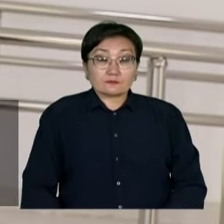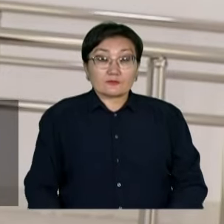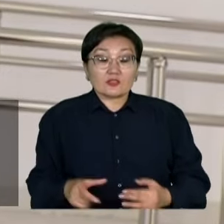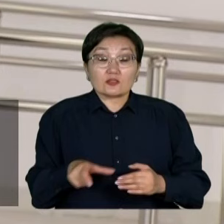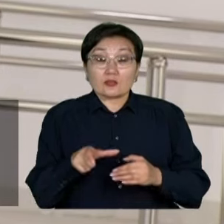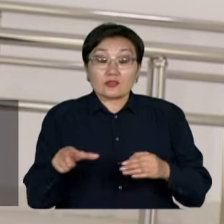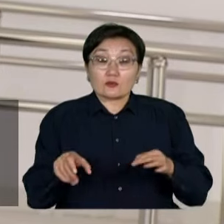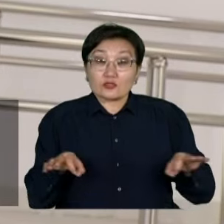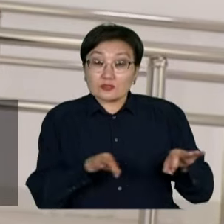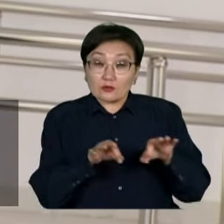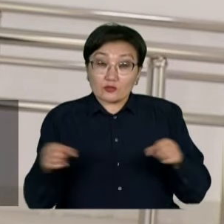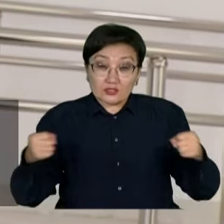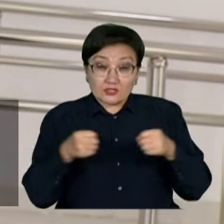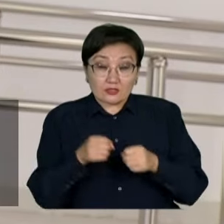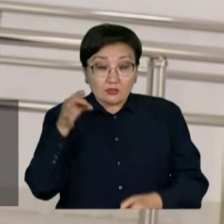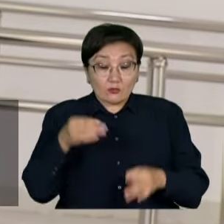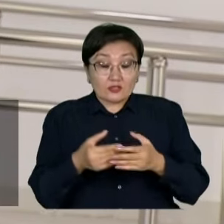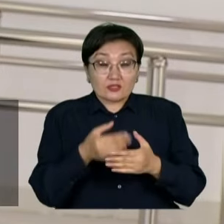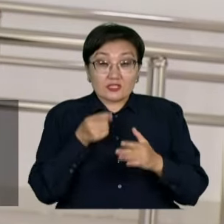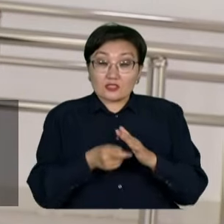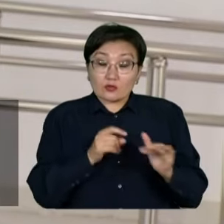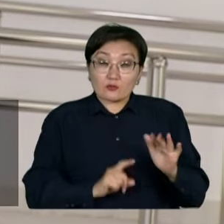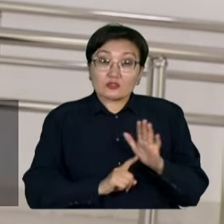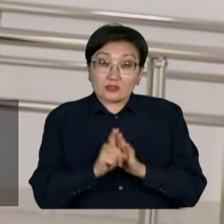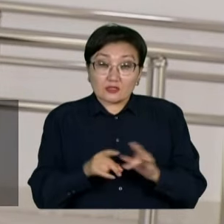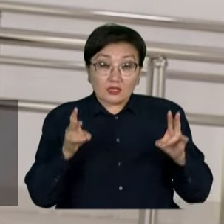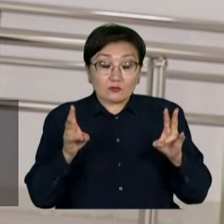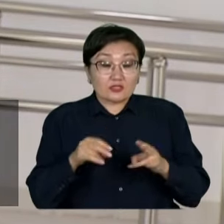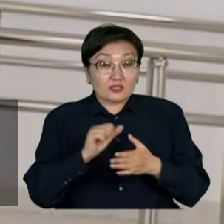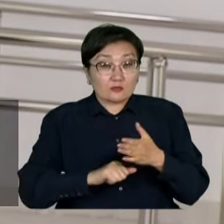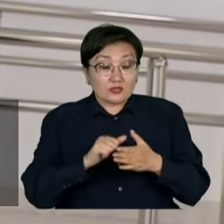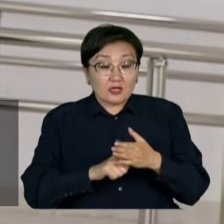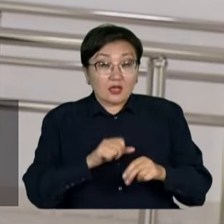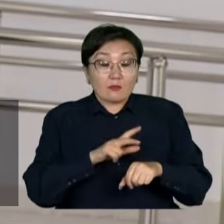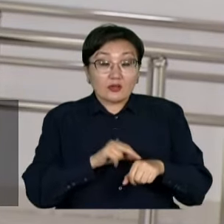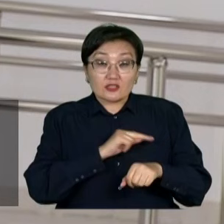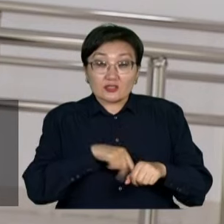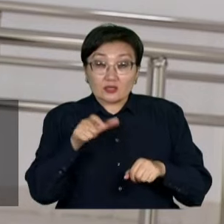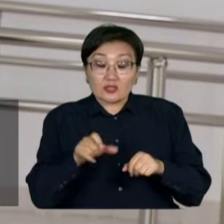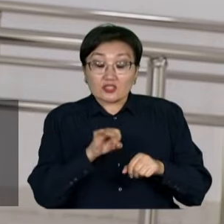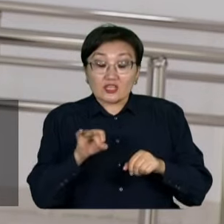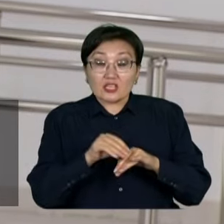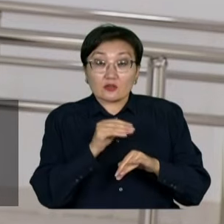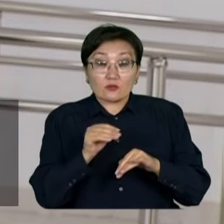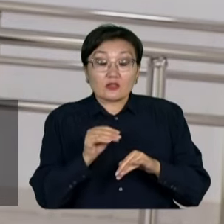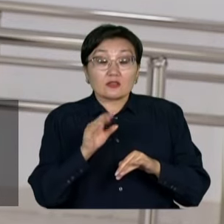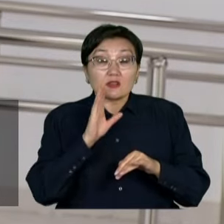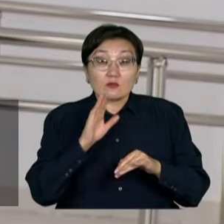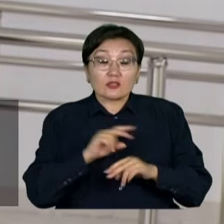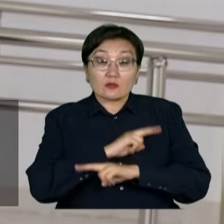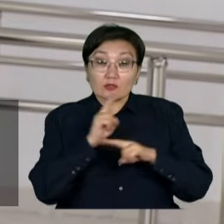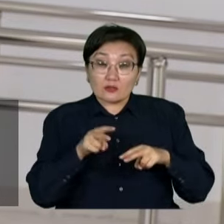Жол көлік оқиғасына қатысты сотқа дейінгі тергеу жүріп жатыр. Апат салдарынан полиция қызметкері мен жұбайы көз жұмды. Облыстық